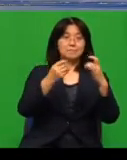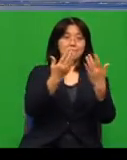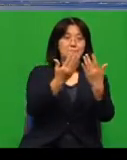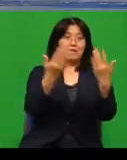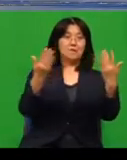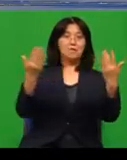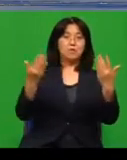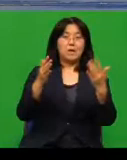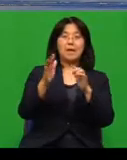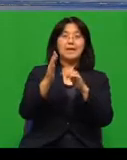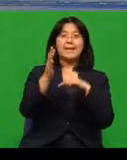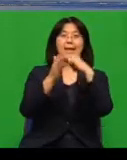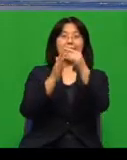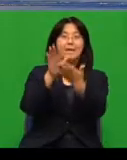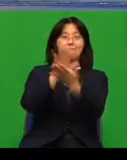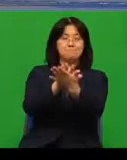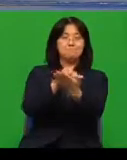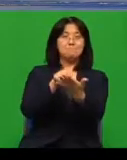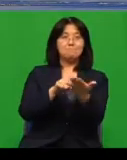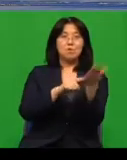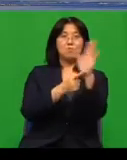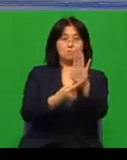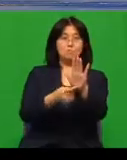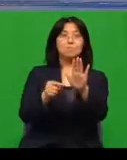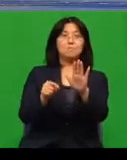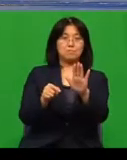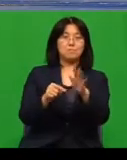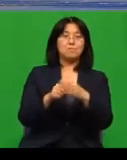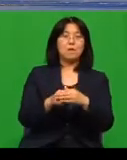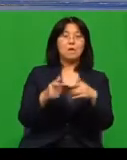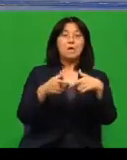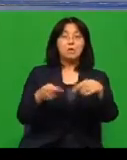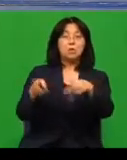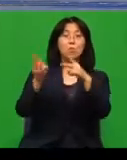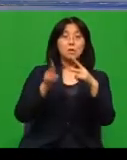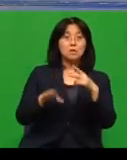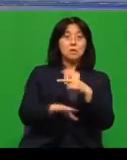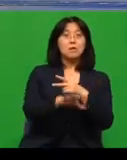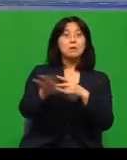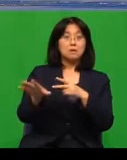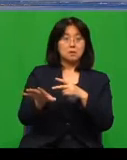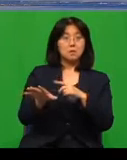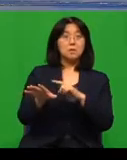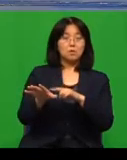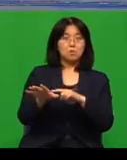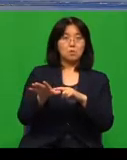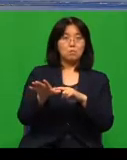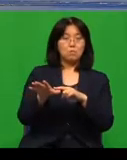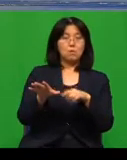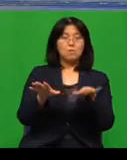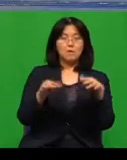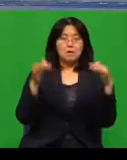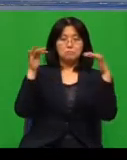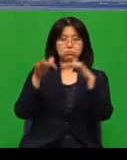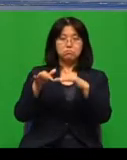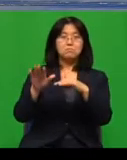も合わせて展示してですね、日本橋界隈でも、もともと非常に最近注目度が高いんですけ